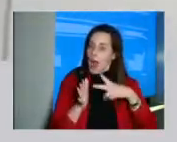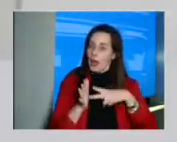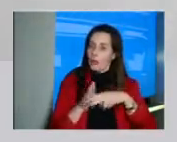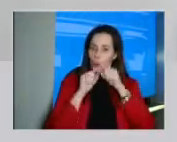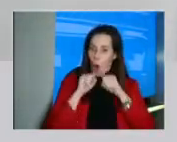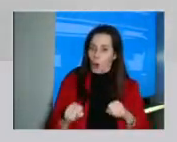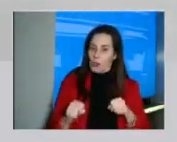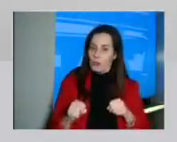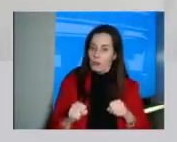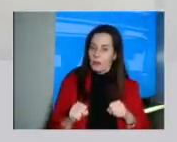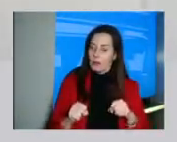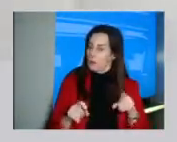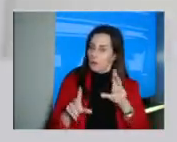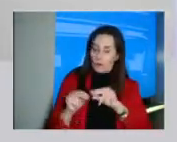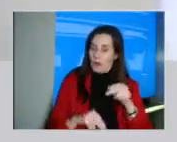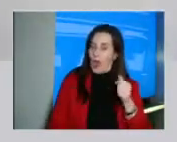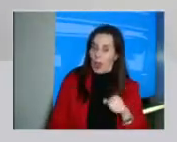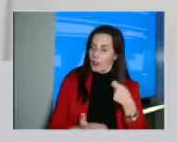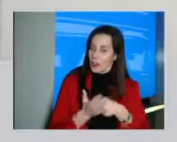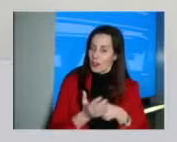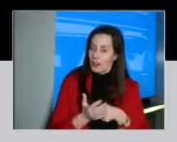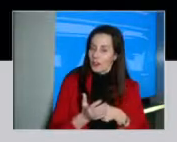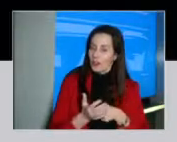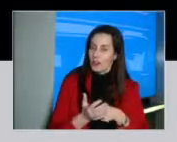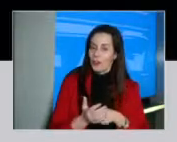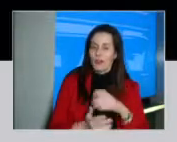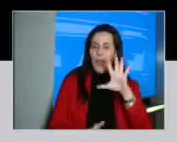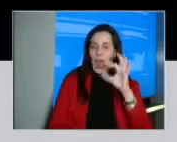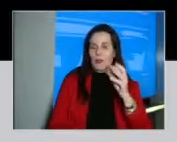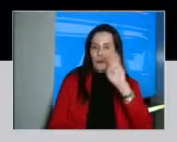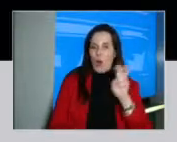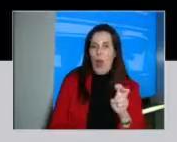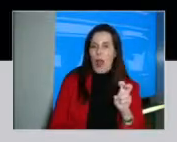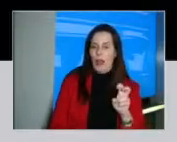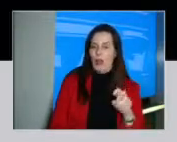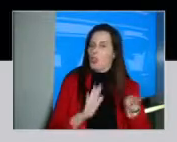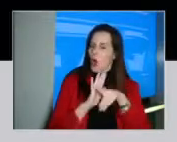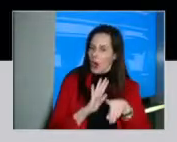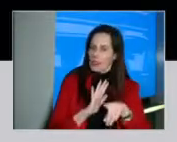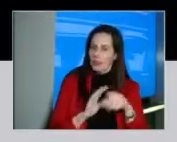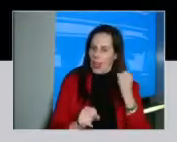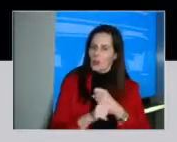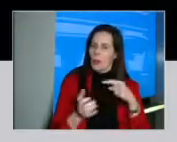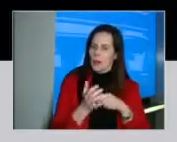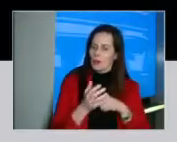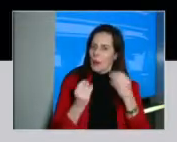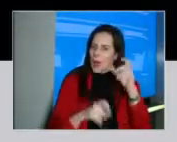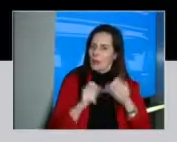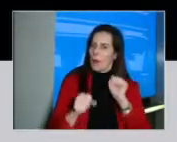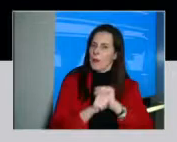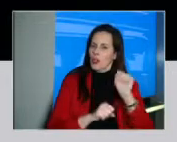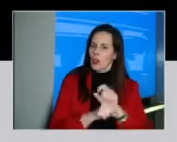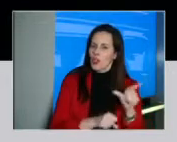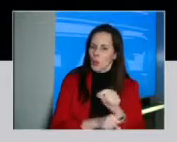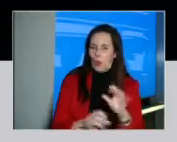באוסטריה, לעומת זאת, אותה עבירה בדיוק תעלה לפושעים הדביקים רק 50 דולר. את החוק הזה, אגב, העבירו בגלל שנוסעים רבים התלוננו על